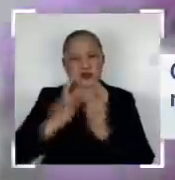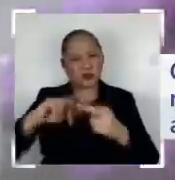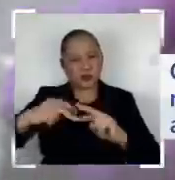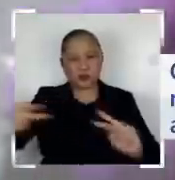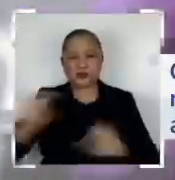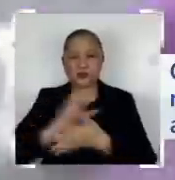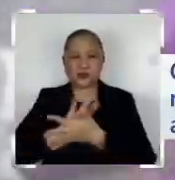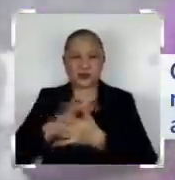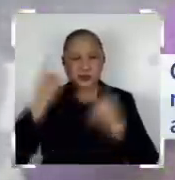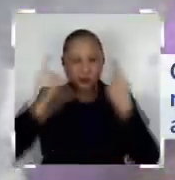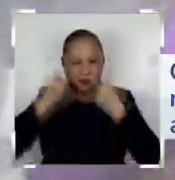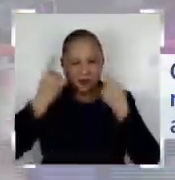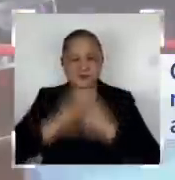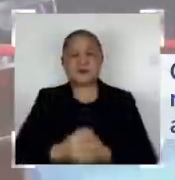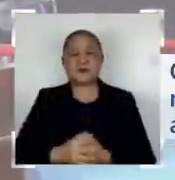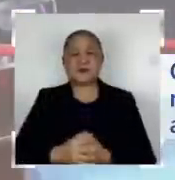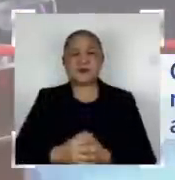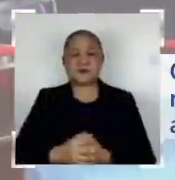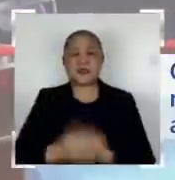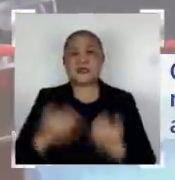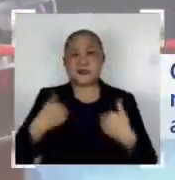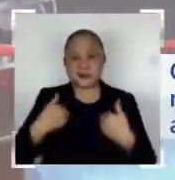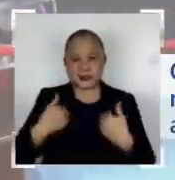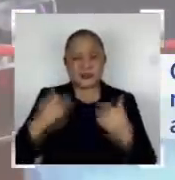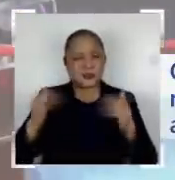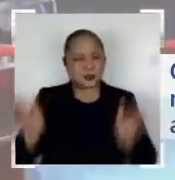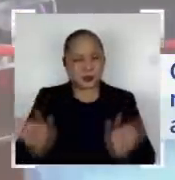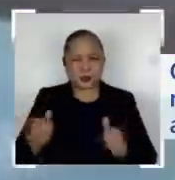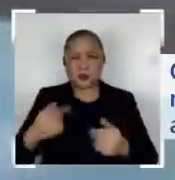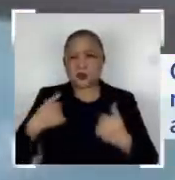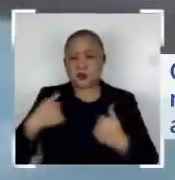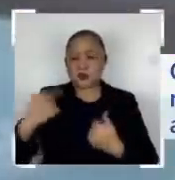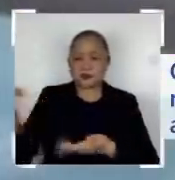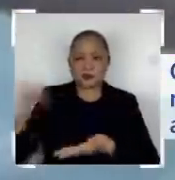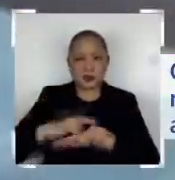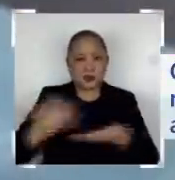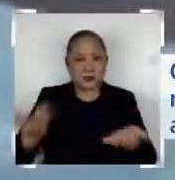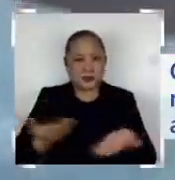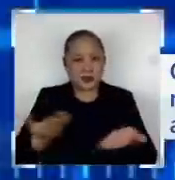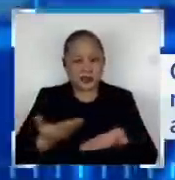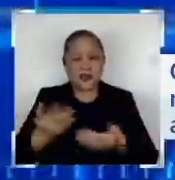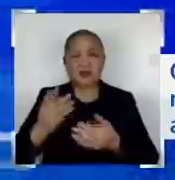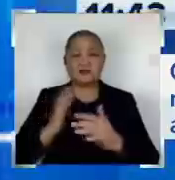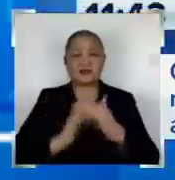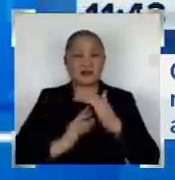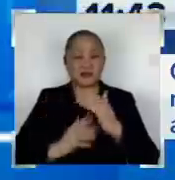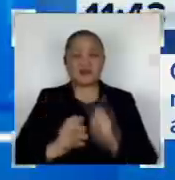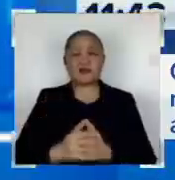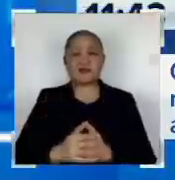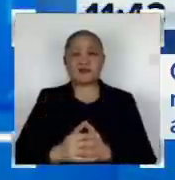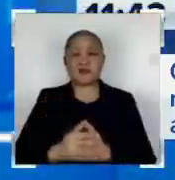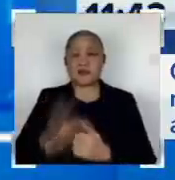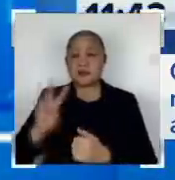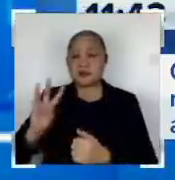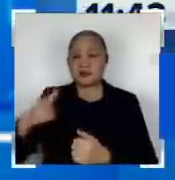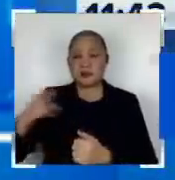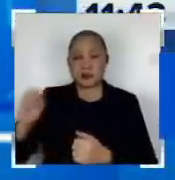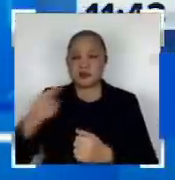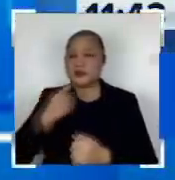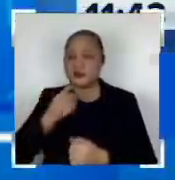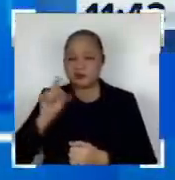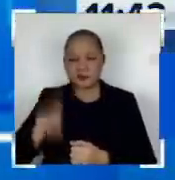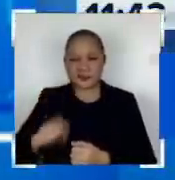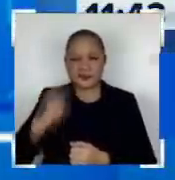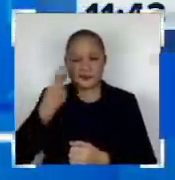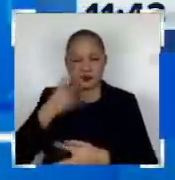dapat paigtingin ang genome sequencing ng mga dumarating mula sa ibang bansa ayon sa World Health Organization. Any returning